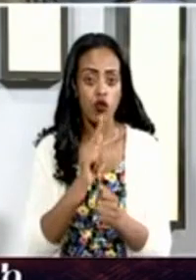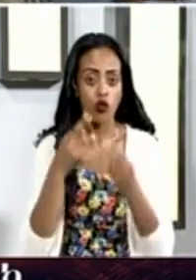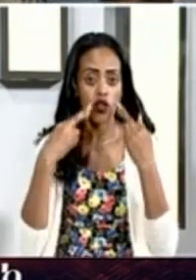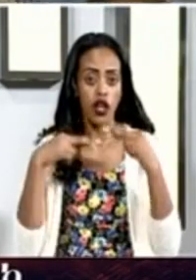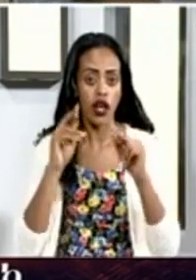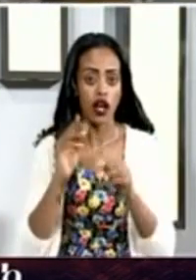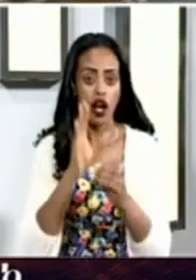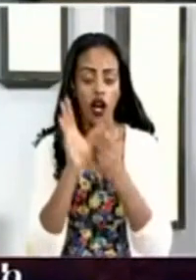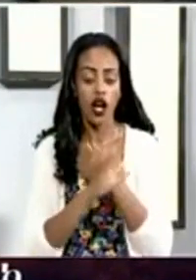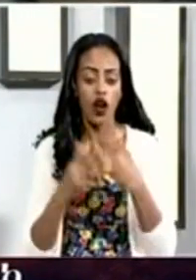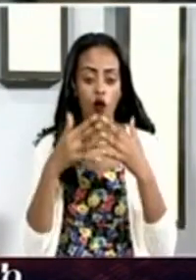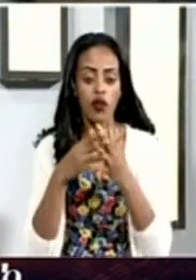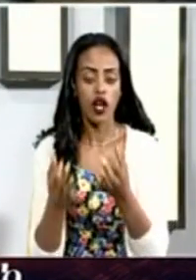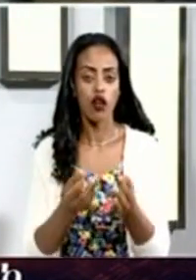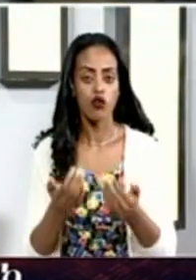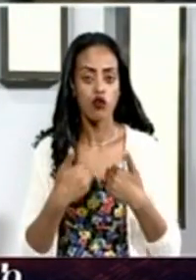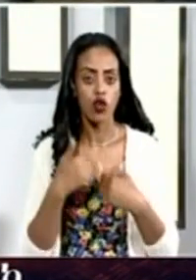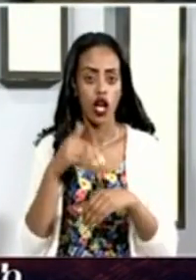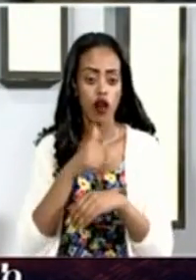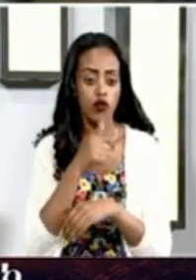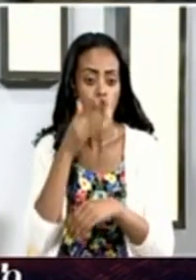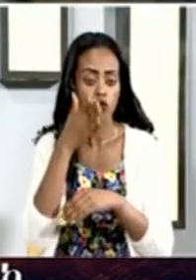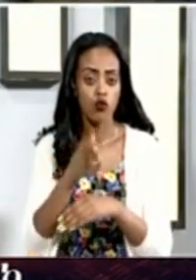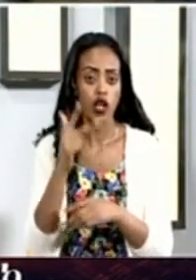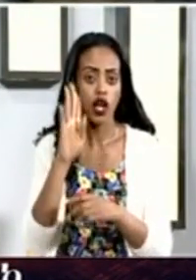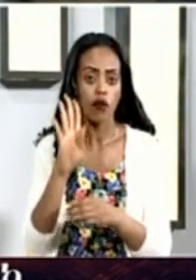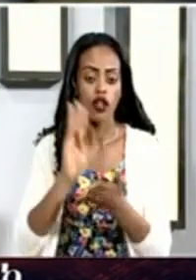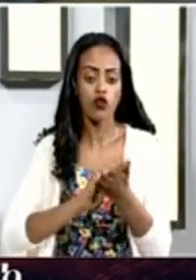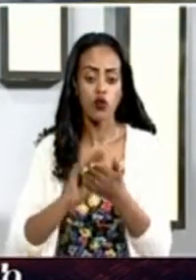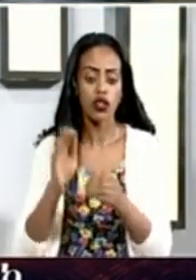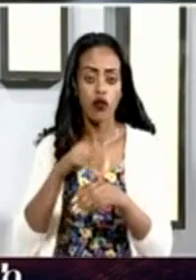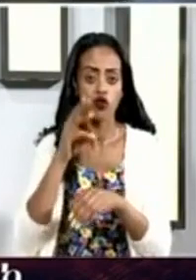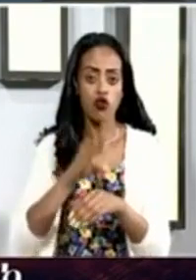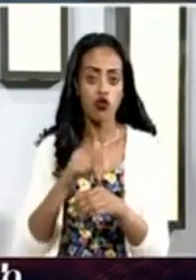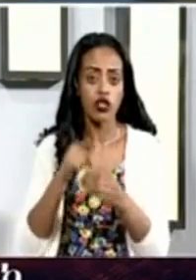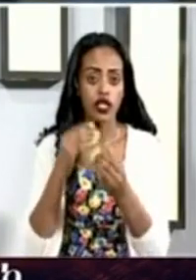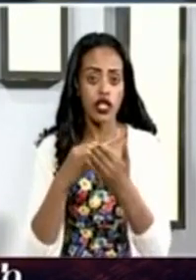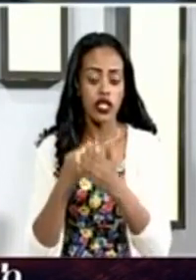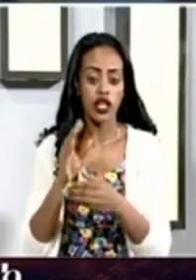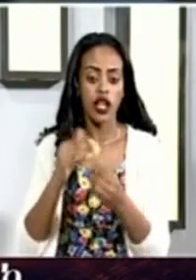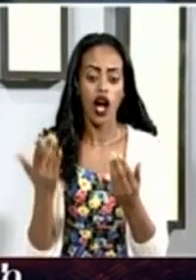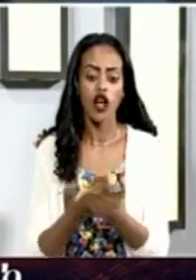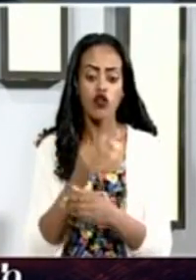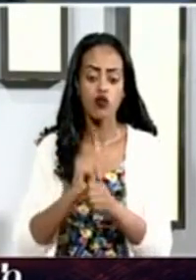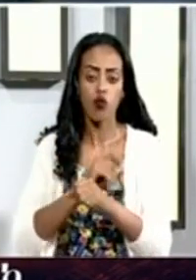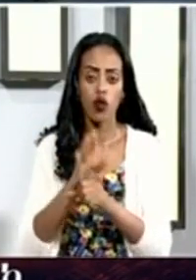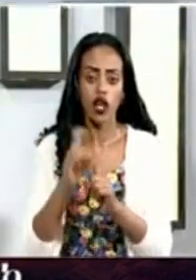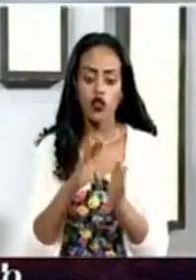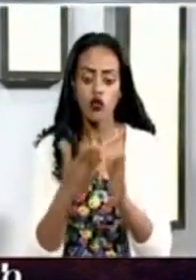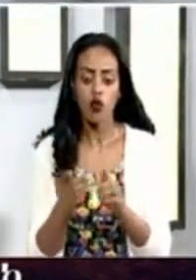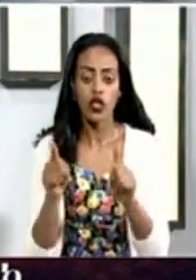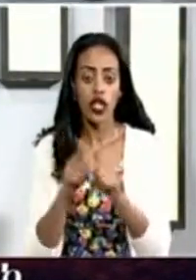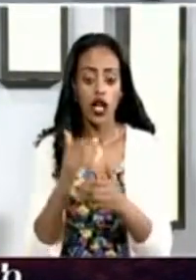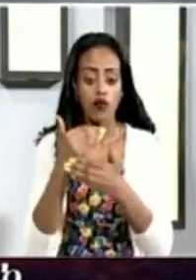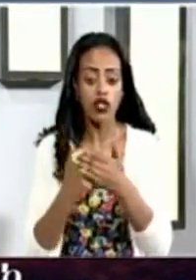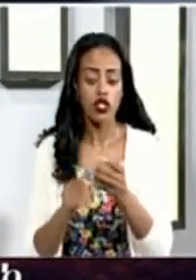ሃገራዊ ትንበያ ኣሜሪካ ኣመልኪቱ ዘሎ። ኣብቶም ዝቕፅሉ 4 ሰሙናት ኣብ 6 ግዛኣታት እቲ ሃገር ሓድሽ ብቫይረስ ኮሮና ዝመውት ሰብ ከም